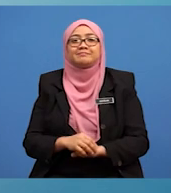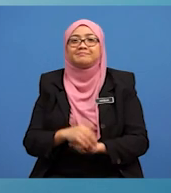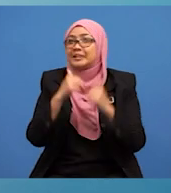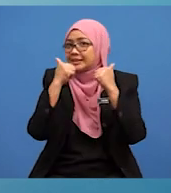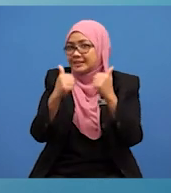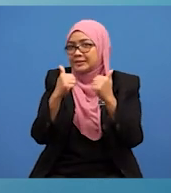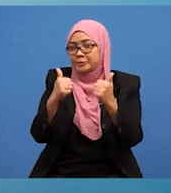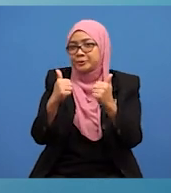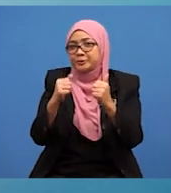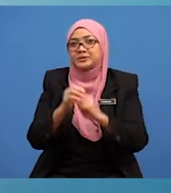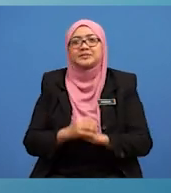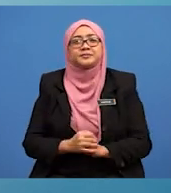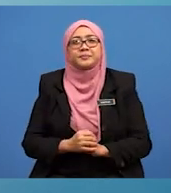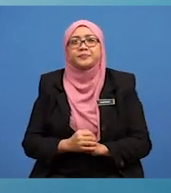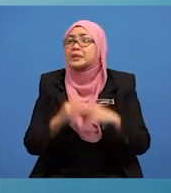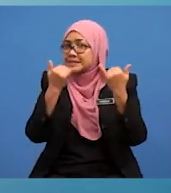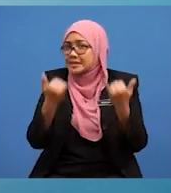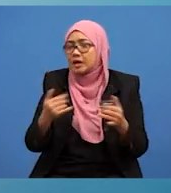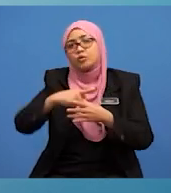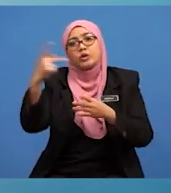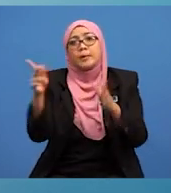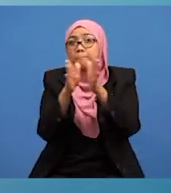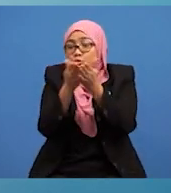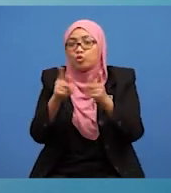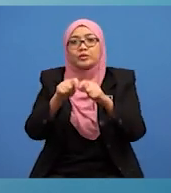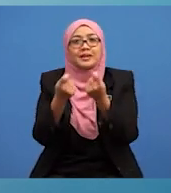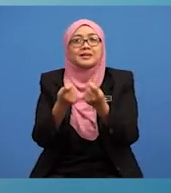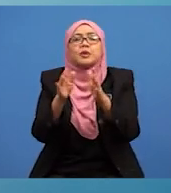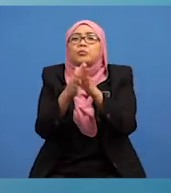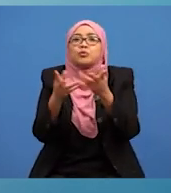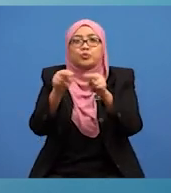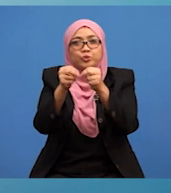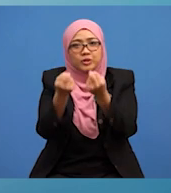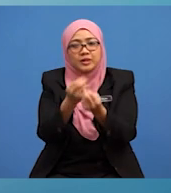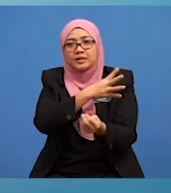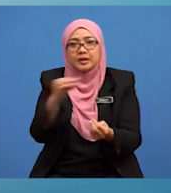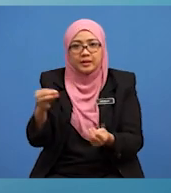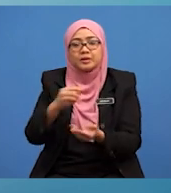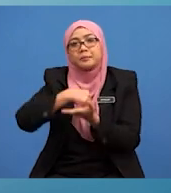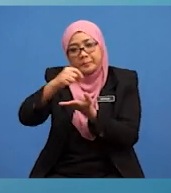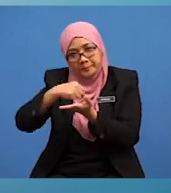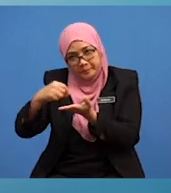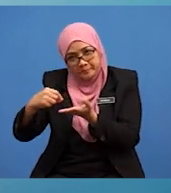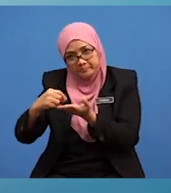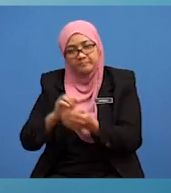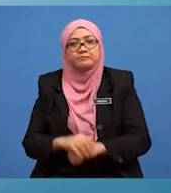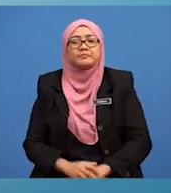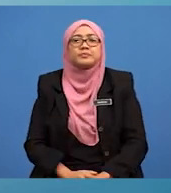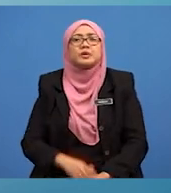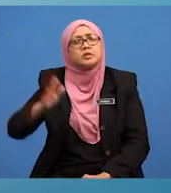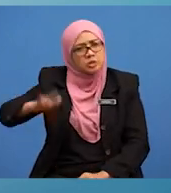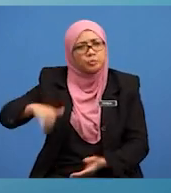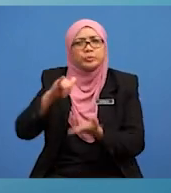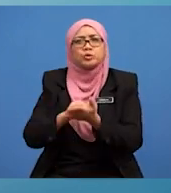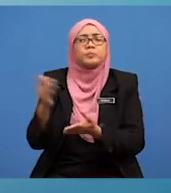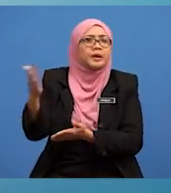Bagus. Sekarang, keluarkan buku teks, buku nota dan alat tulis. Mari kita imbas kembali apa